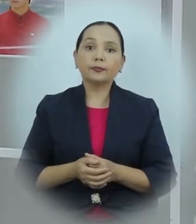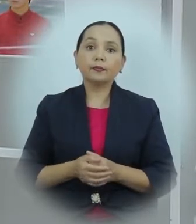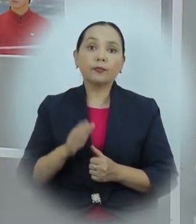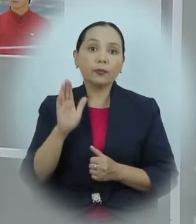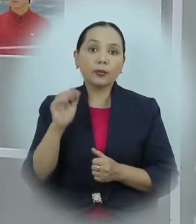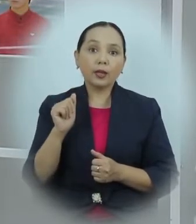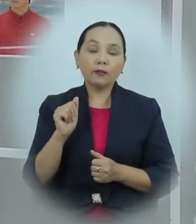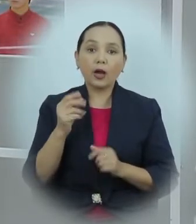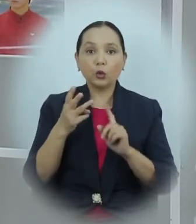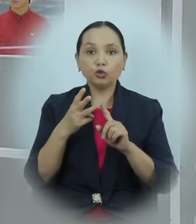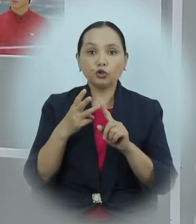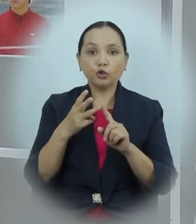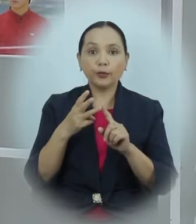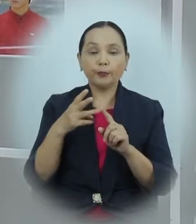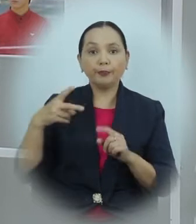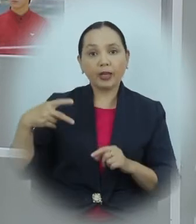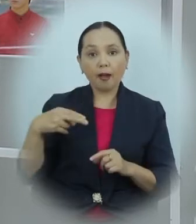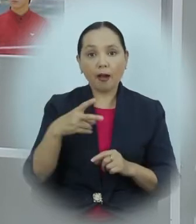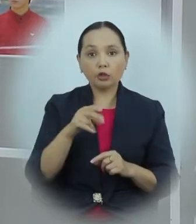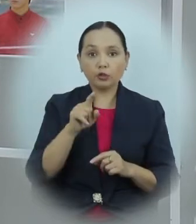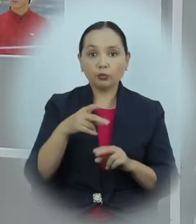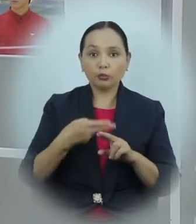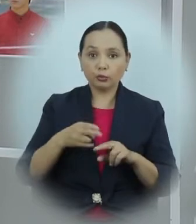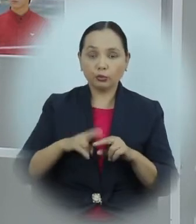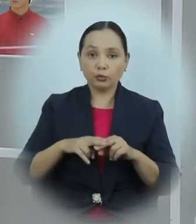Va uchinchi qayçı bu